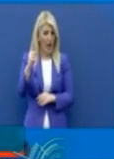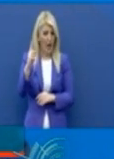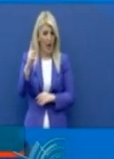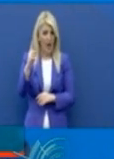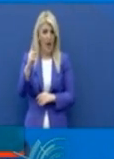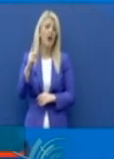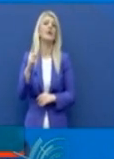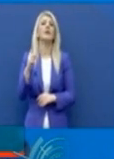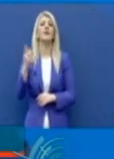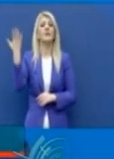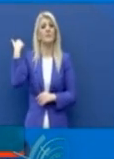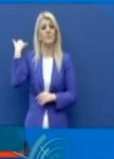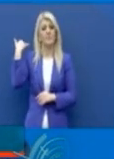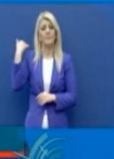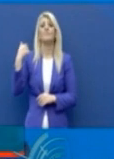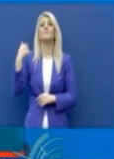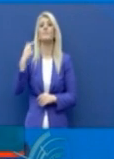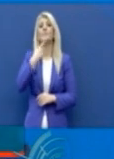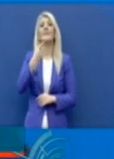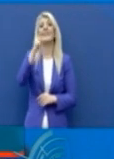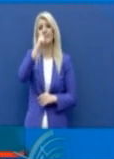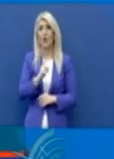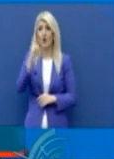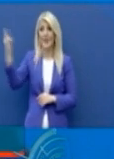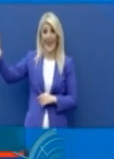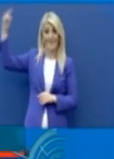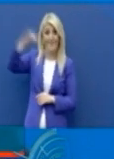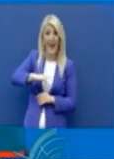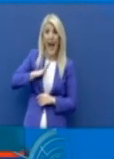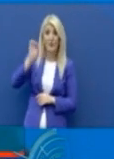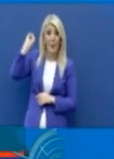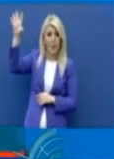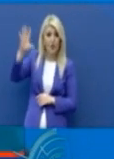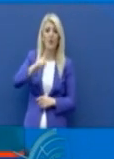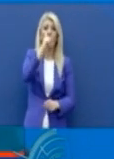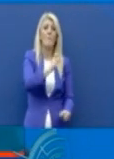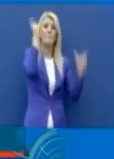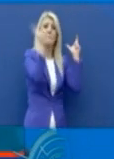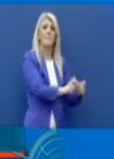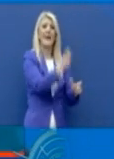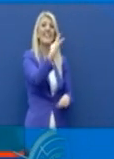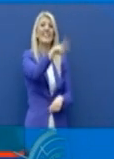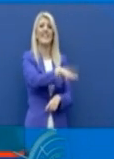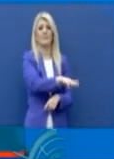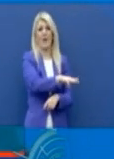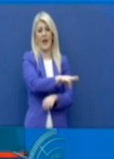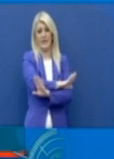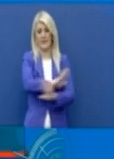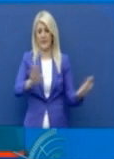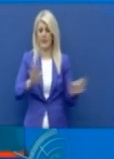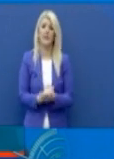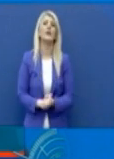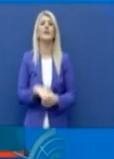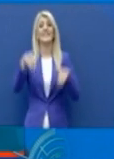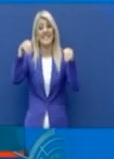τις 10 που είχε εξαγγελθεί στις 3 ημέρες. Ας δείξουμε όλη αυτοσυγκράτηση και σεβασμό στους κοινούς κανόνες για να